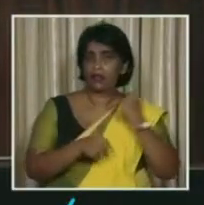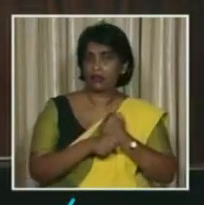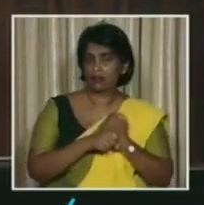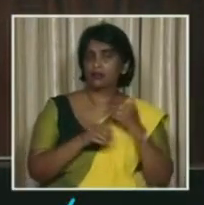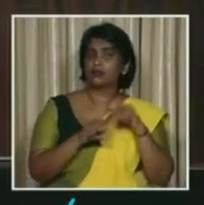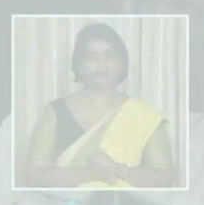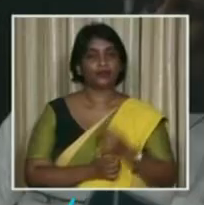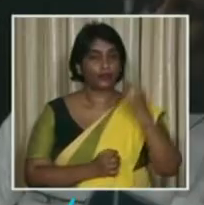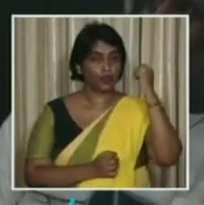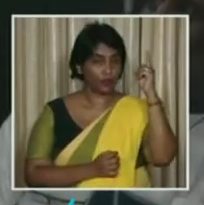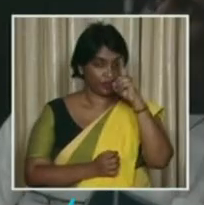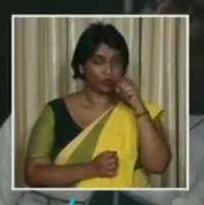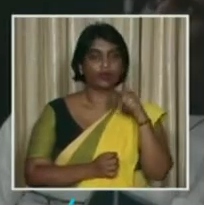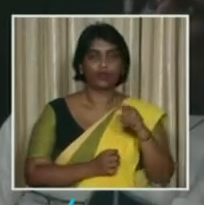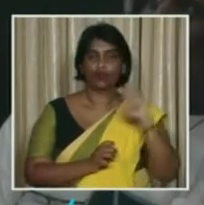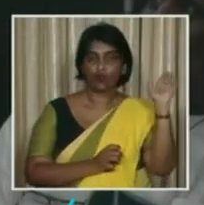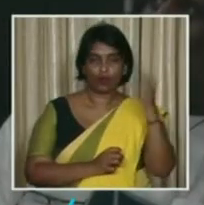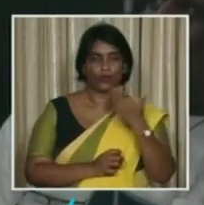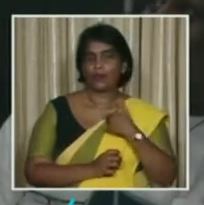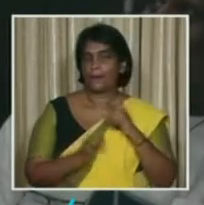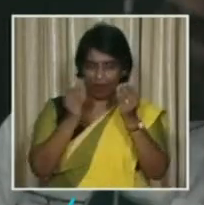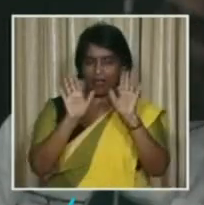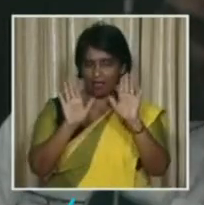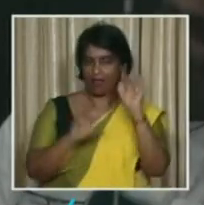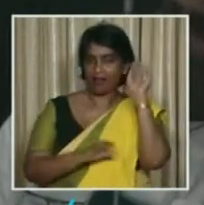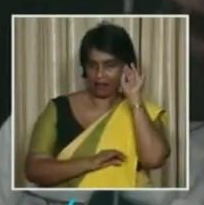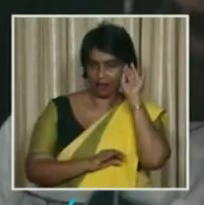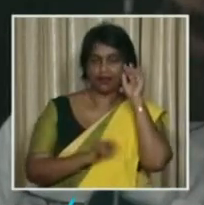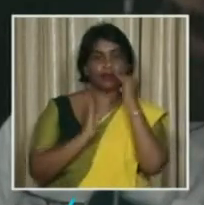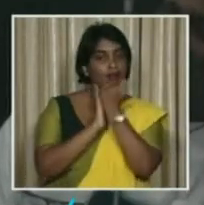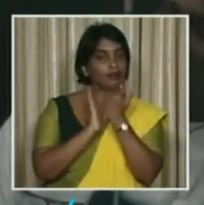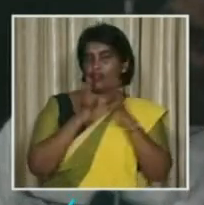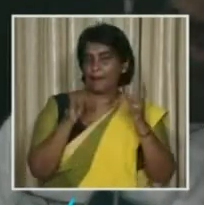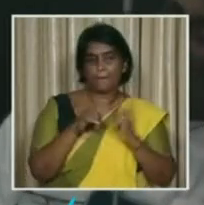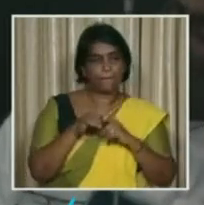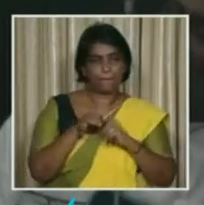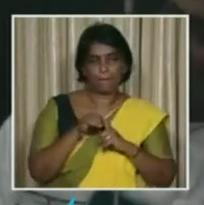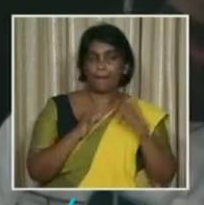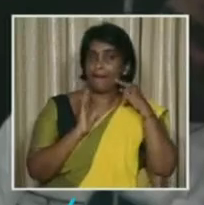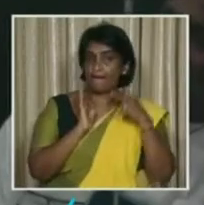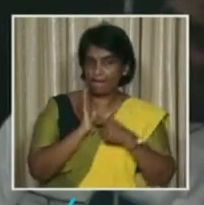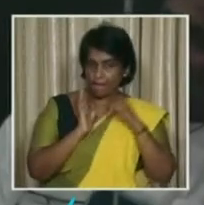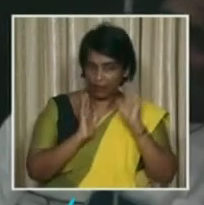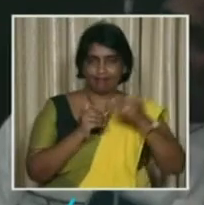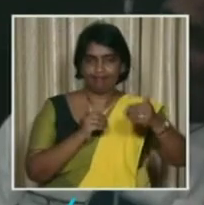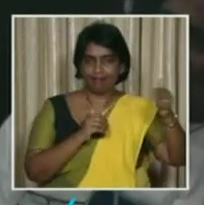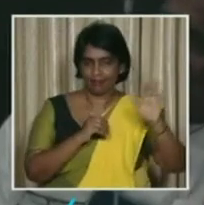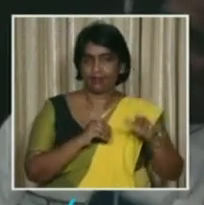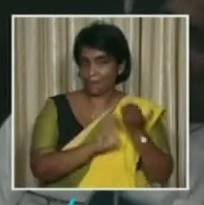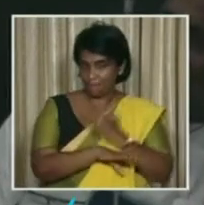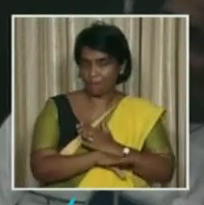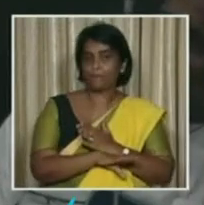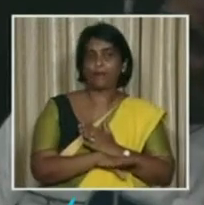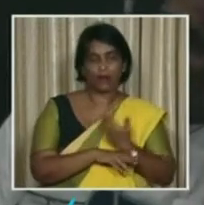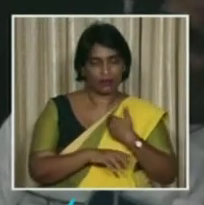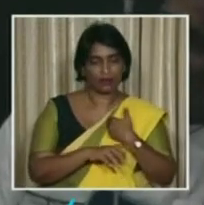නියෝජනය කළත් අපි තුරුද්දයි. මේ අපේ සියල්ලගේම කිසිම ප්‍රශ්නයක් නැහැ මේකට. කාර්ය පටිපාටි මේ ප්‍රශ්නයක් තියෙන. විභාගේ පැවැත්වෙන්න තව කල් තියෙනවා. ඊට පෙර ආතුව